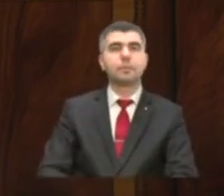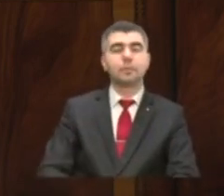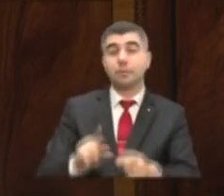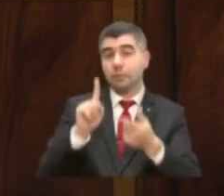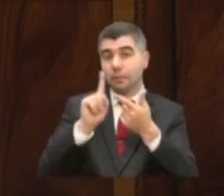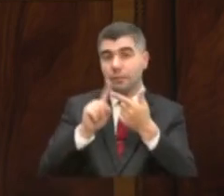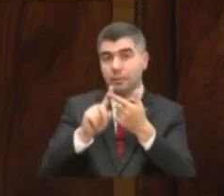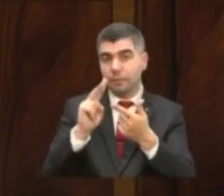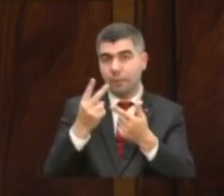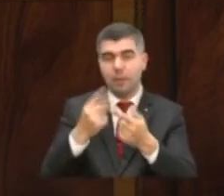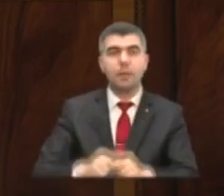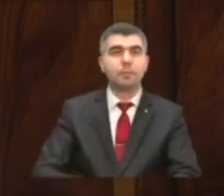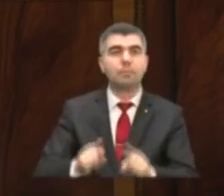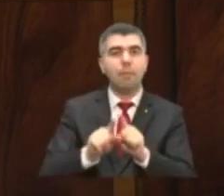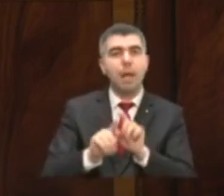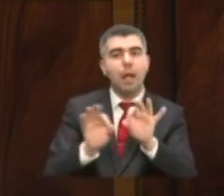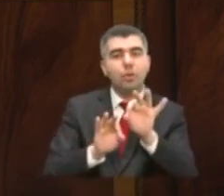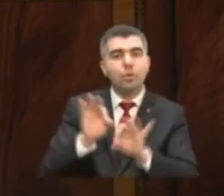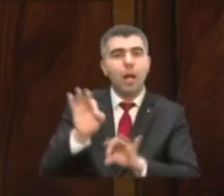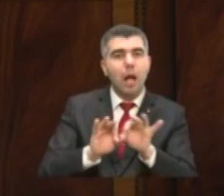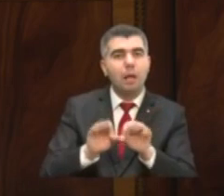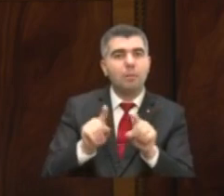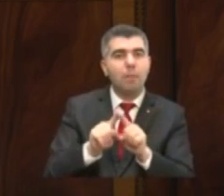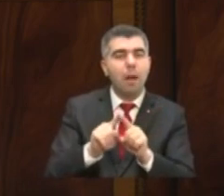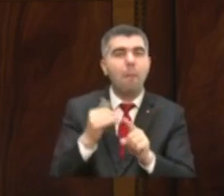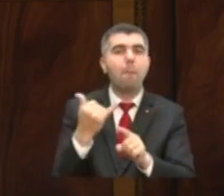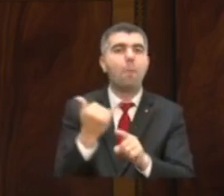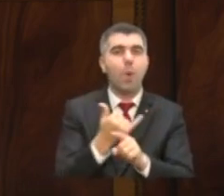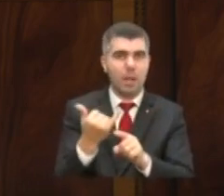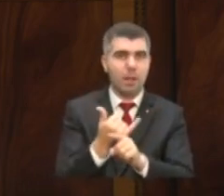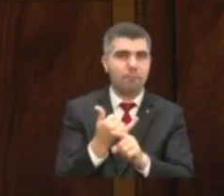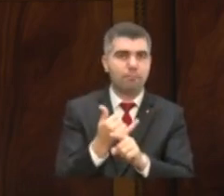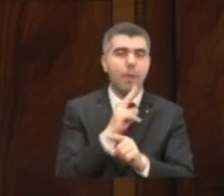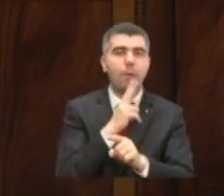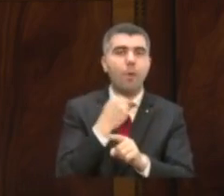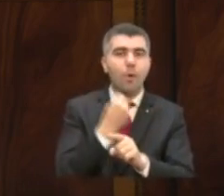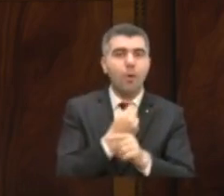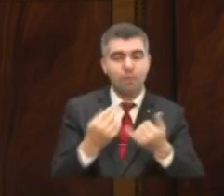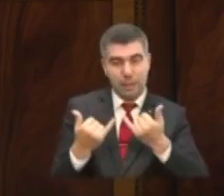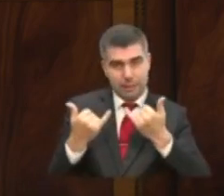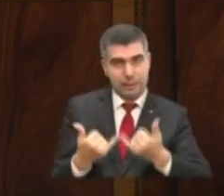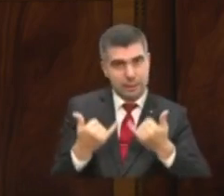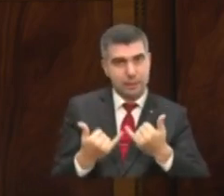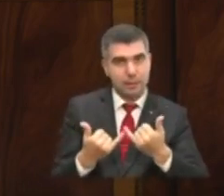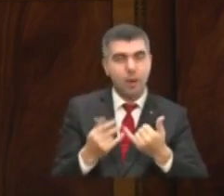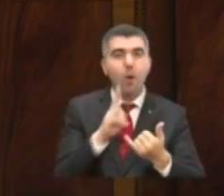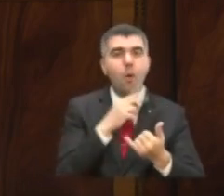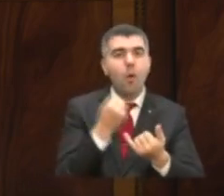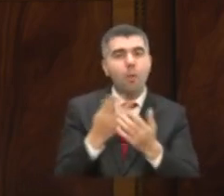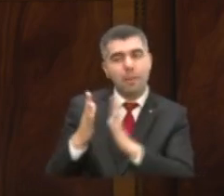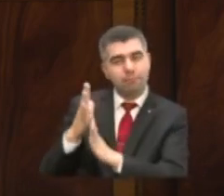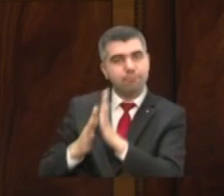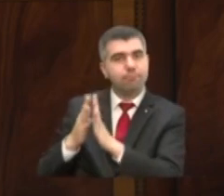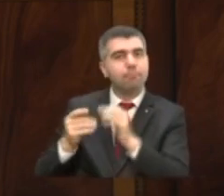هاد الإجراءات يمكن لنا نعتبرها واحد لبنة من اللبنات اللي قامت بها الحكومة الحالية والسابقة من أجل الإجابة على مجموعة من الإشكالات